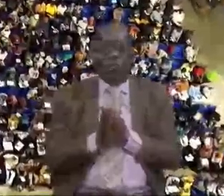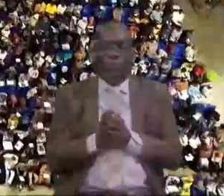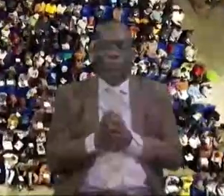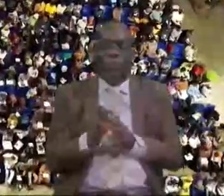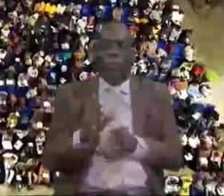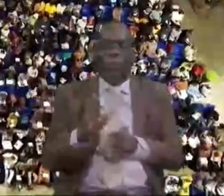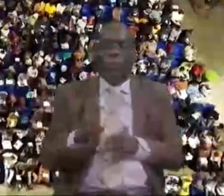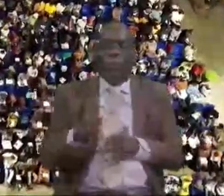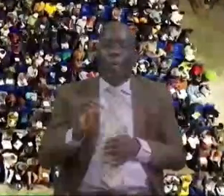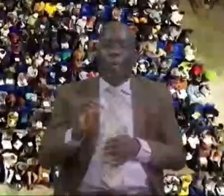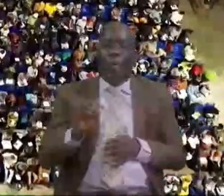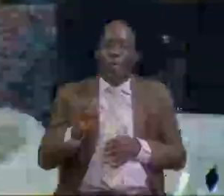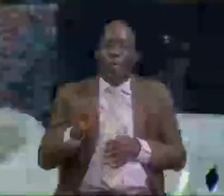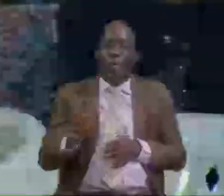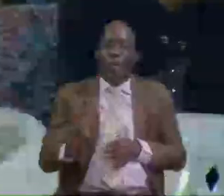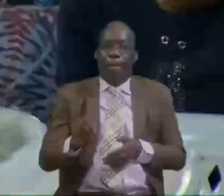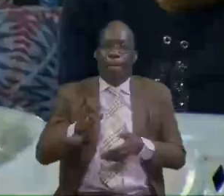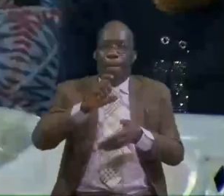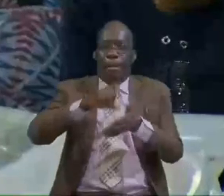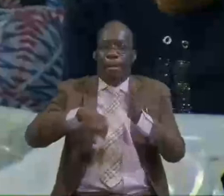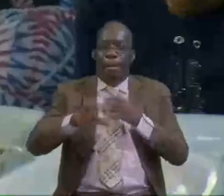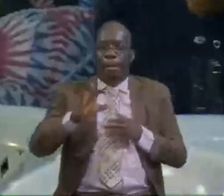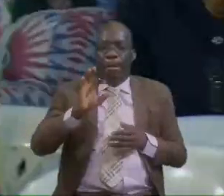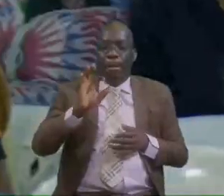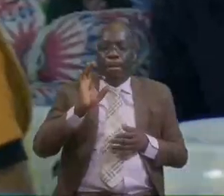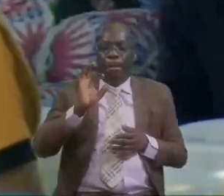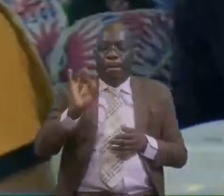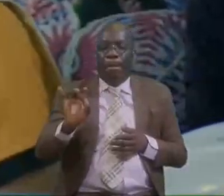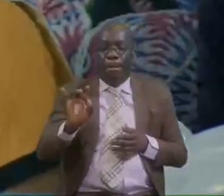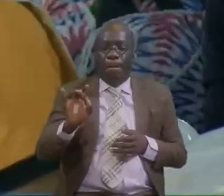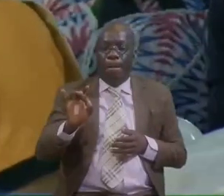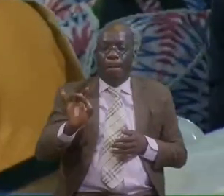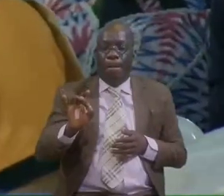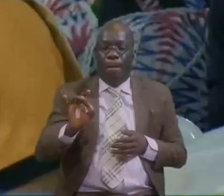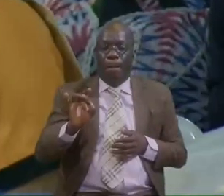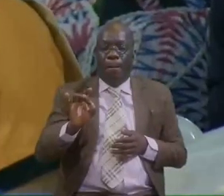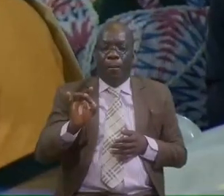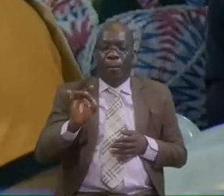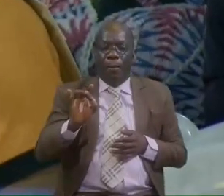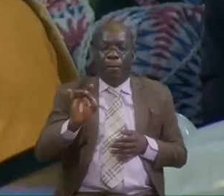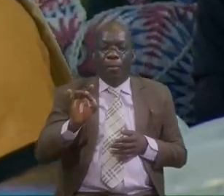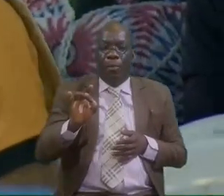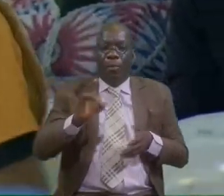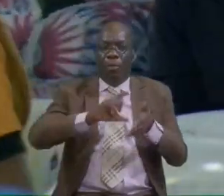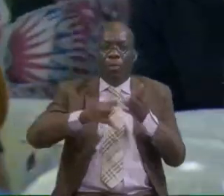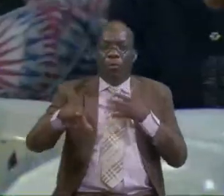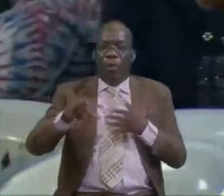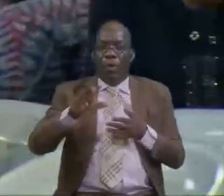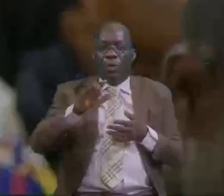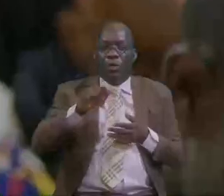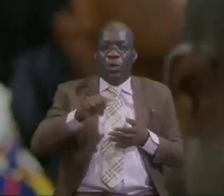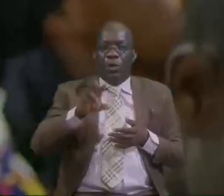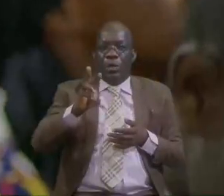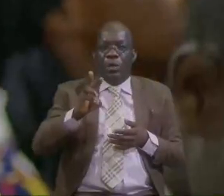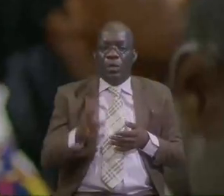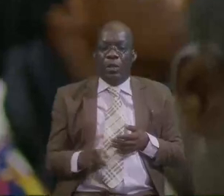En Romains chapitre 8, en Romains 8, nous lisons le verset